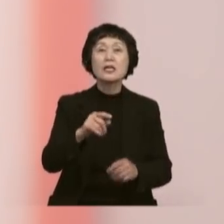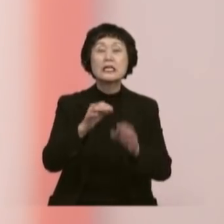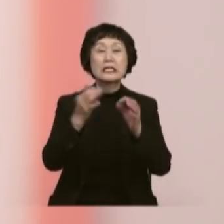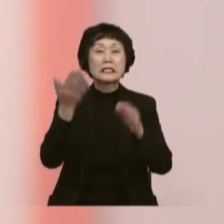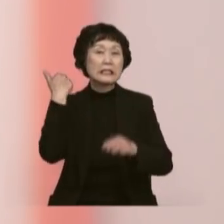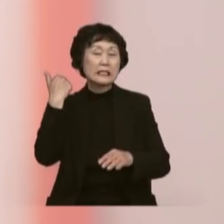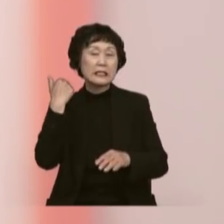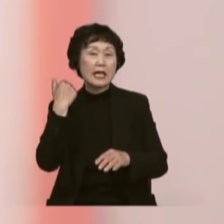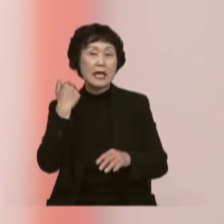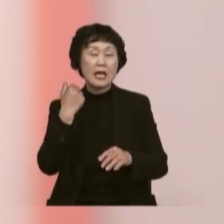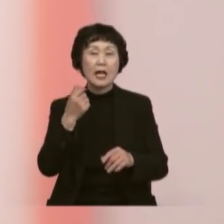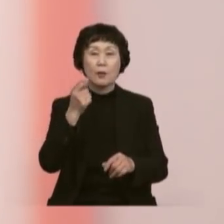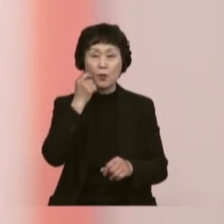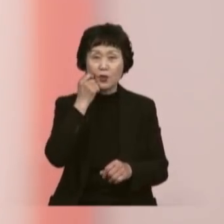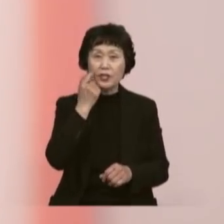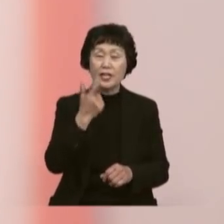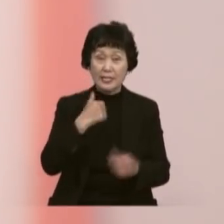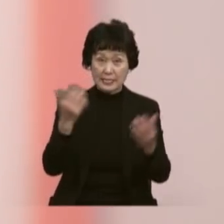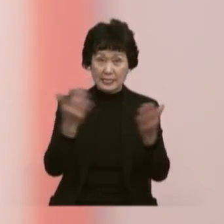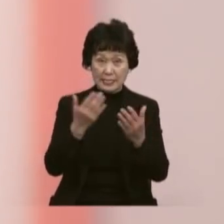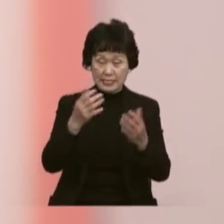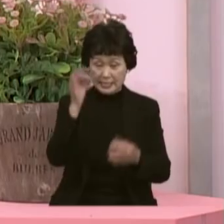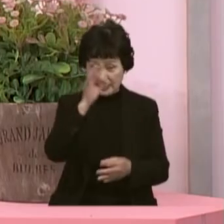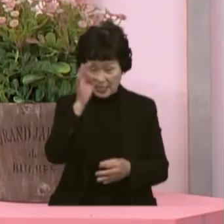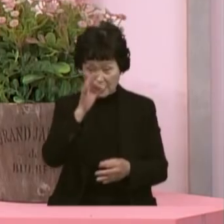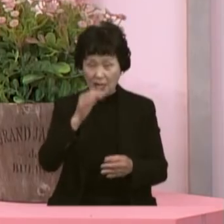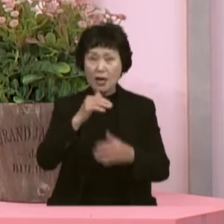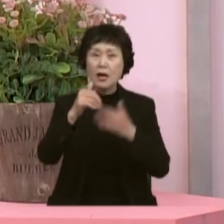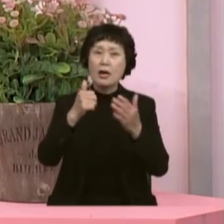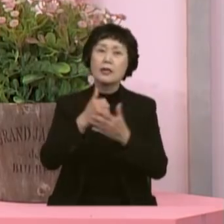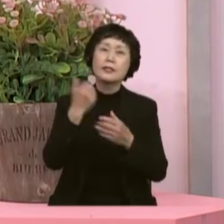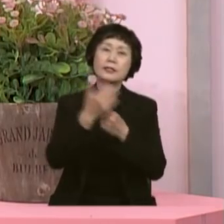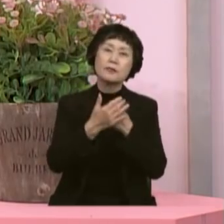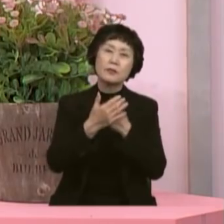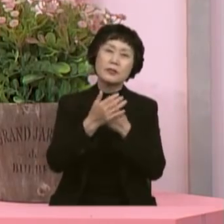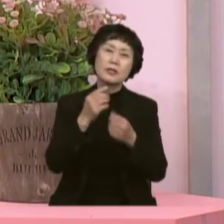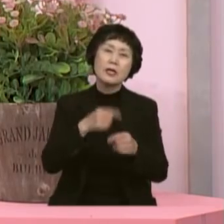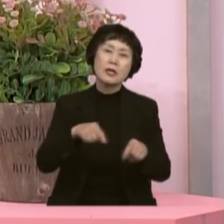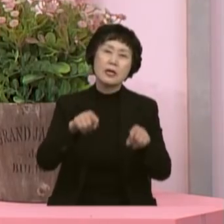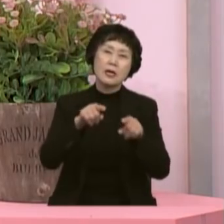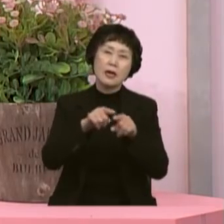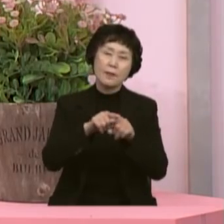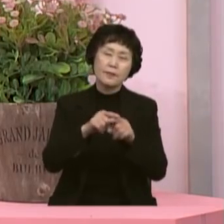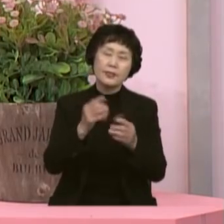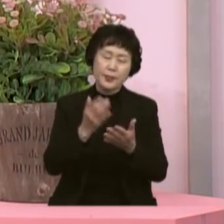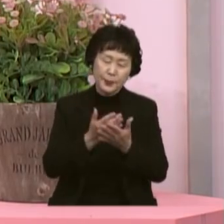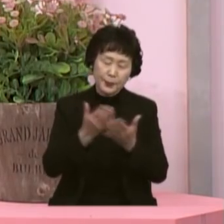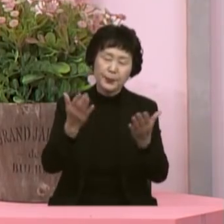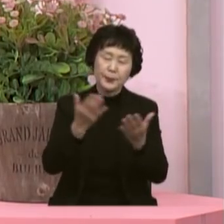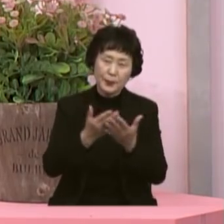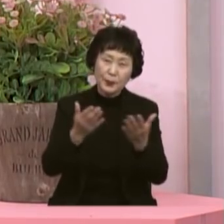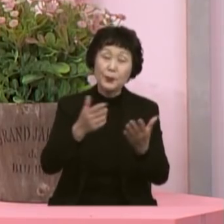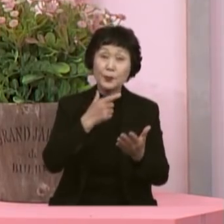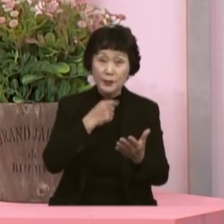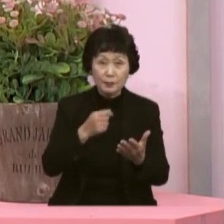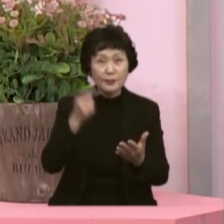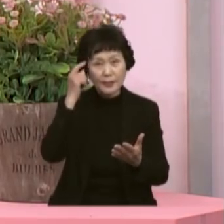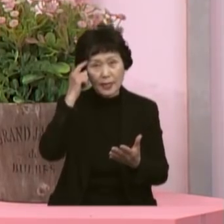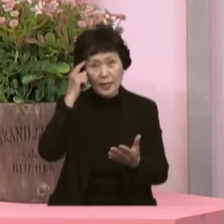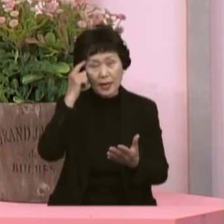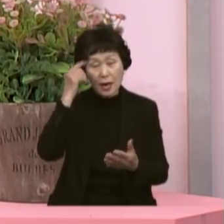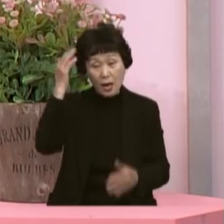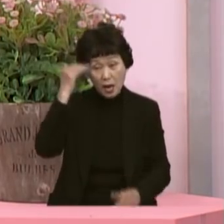나누고 싶다. 그래서 지금부터는 이제 한국에 와서도 주로 그 작은 교회. 근데 너무 재밌는 건